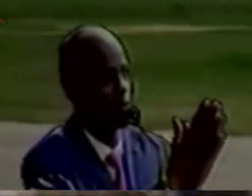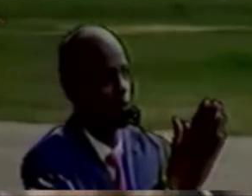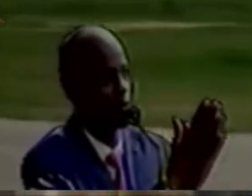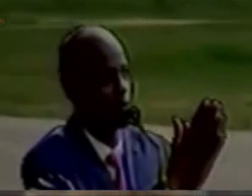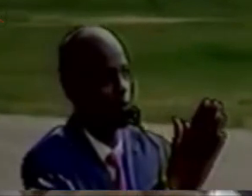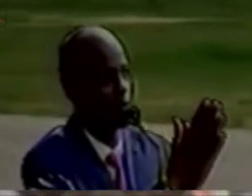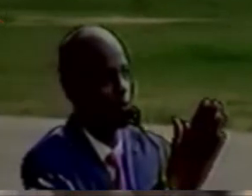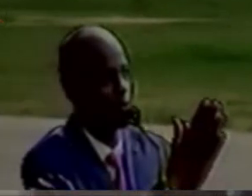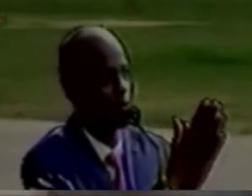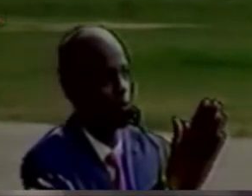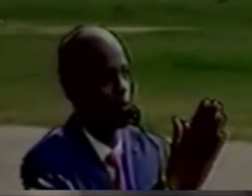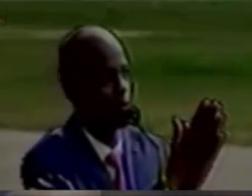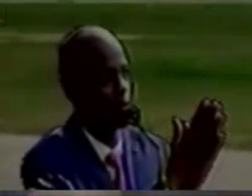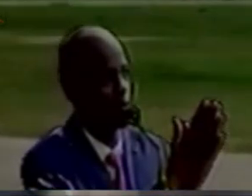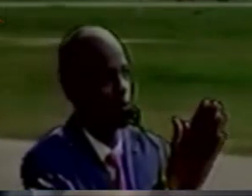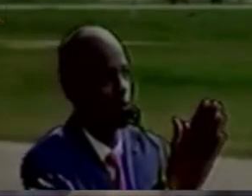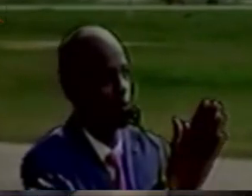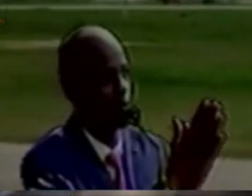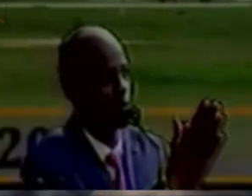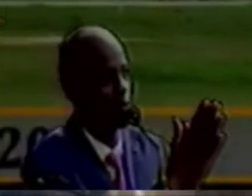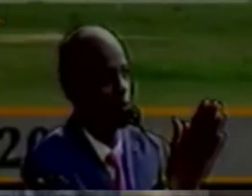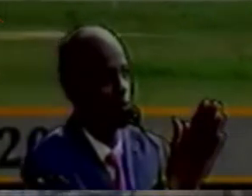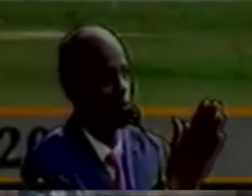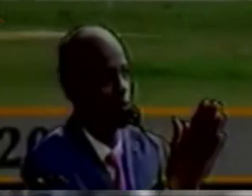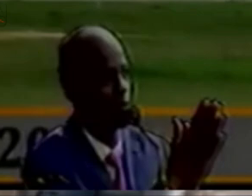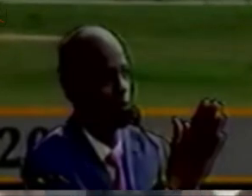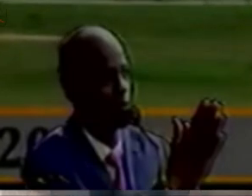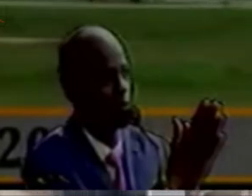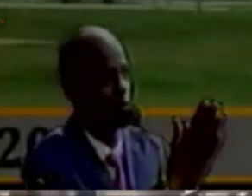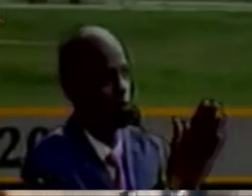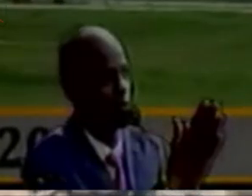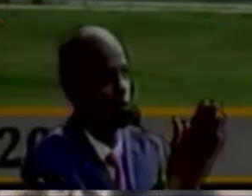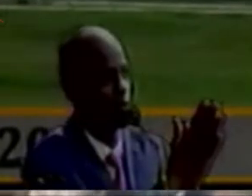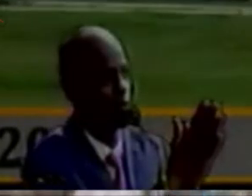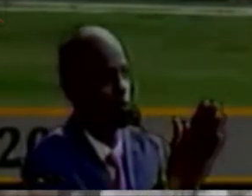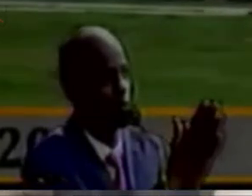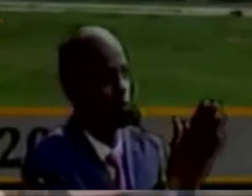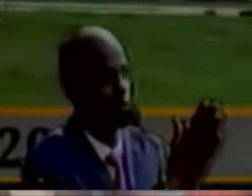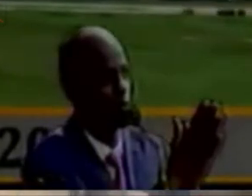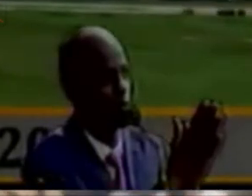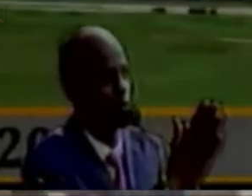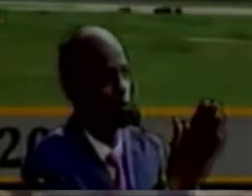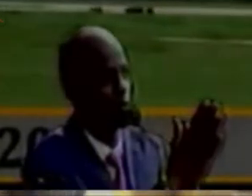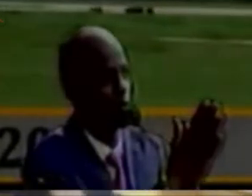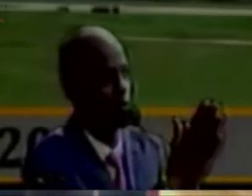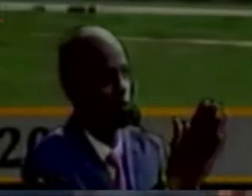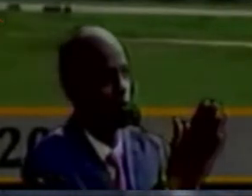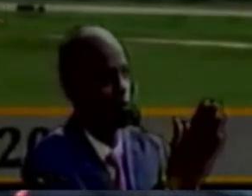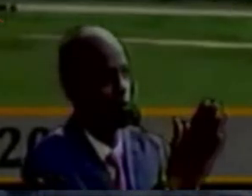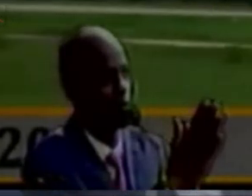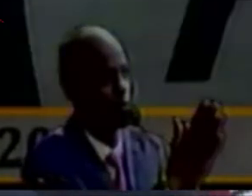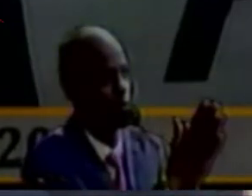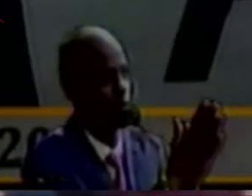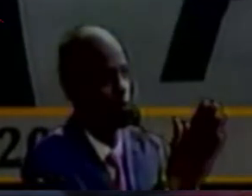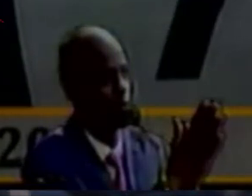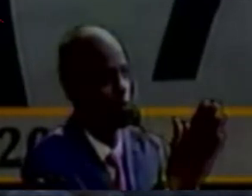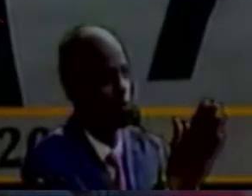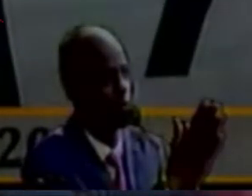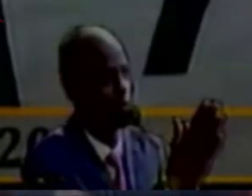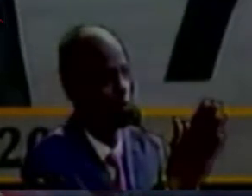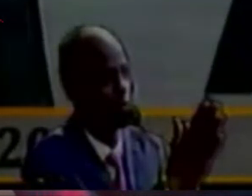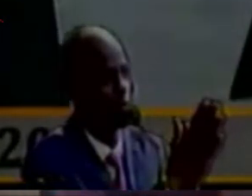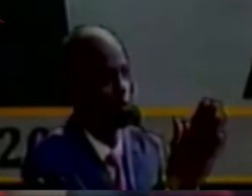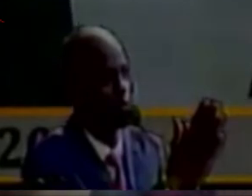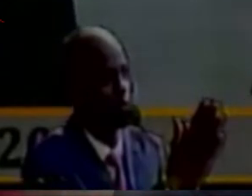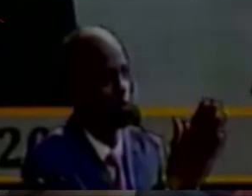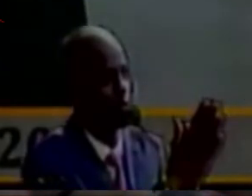Si c'est la première fois visiter nos informations, nous partager, intéressé ou pas oublier abonner avec Mombad Media nan. Et puis ouvrir chaîne notification. Ça permet de faire partie